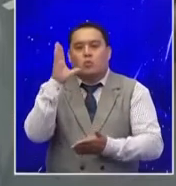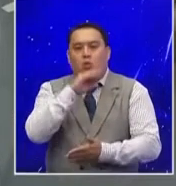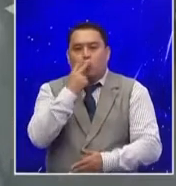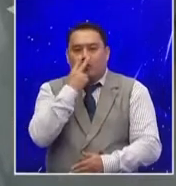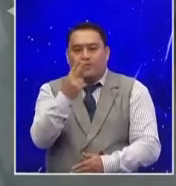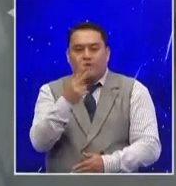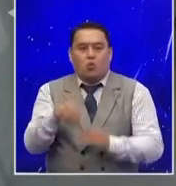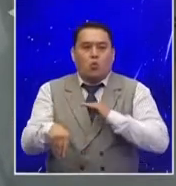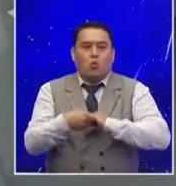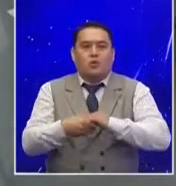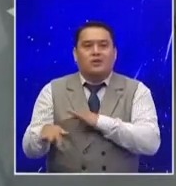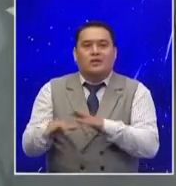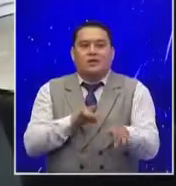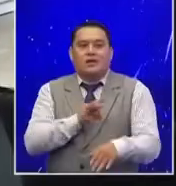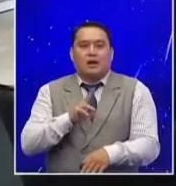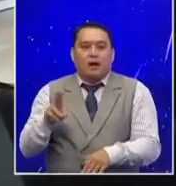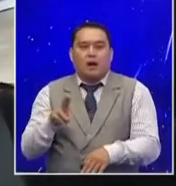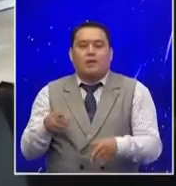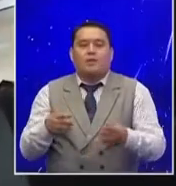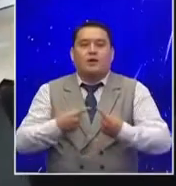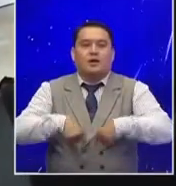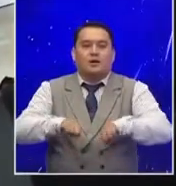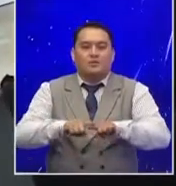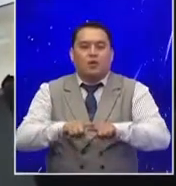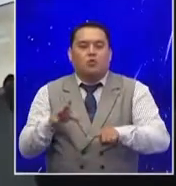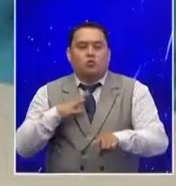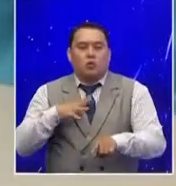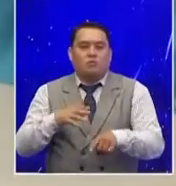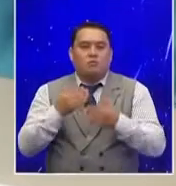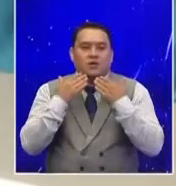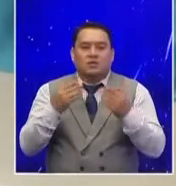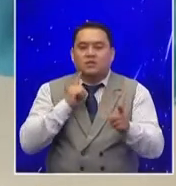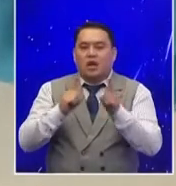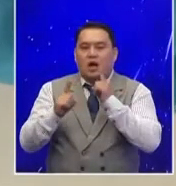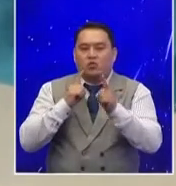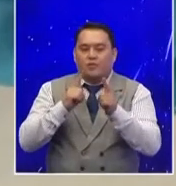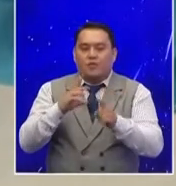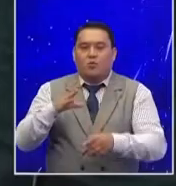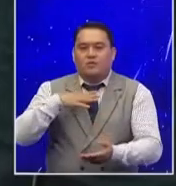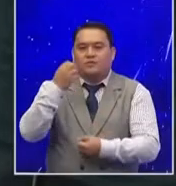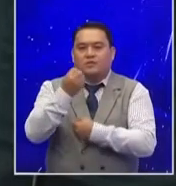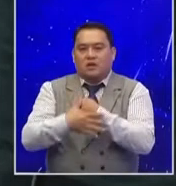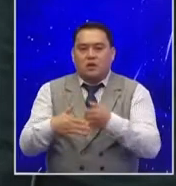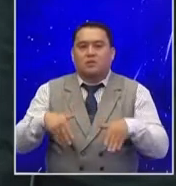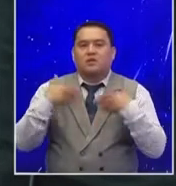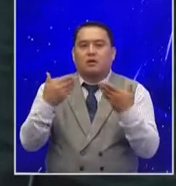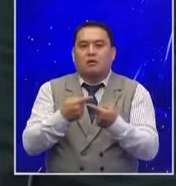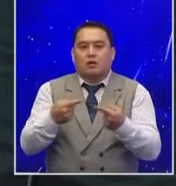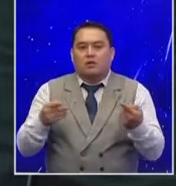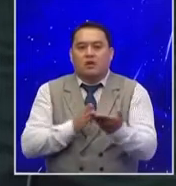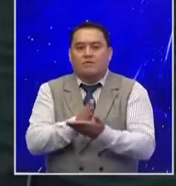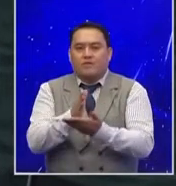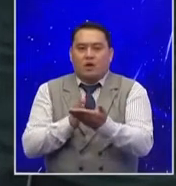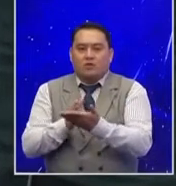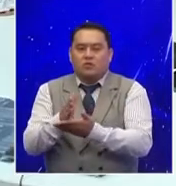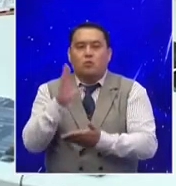увидеть антикоррупционную деятельность республиканского масштаба. В этот же день на последнем заседании в антикоррупционном центре представители разных структур и